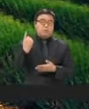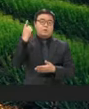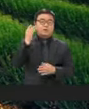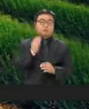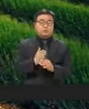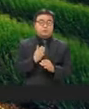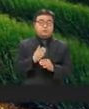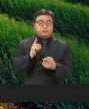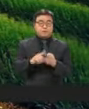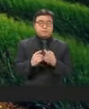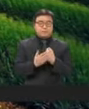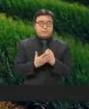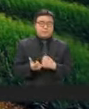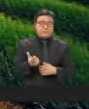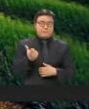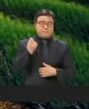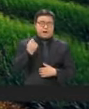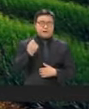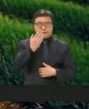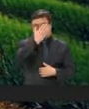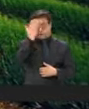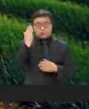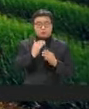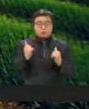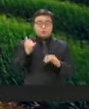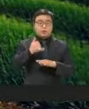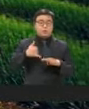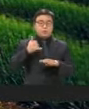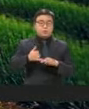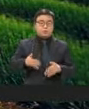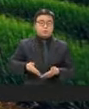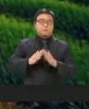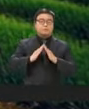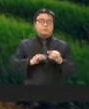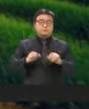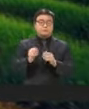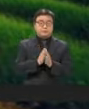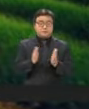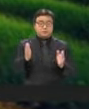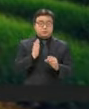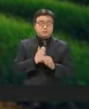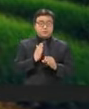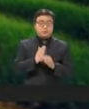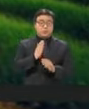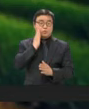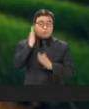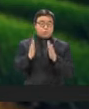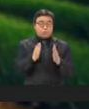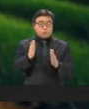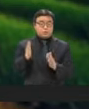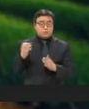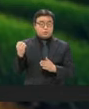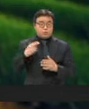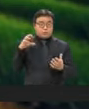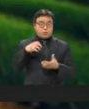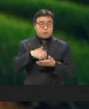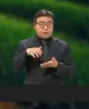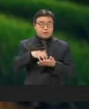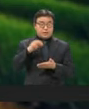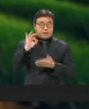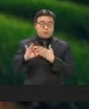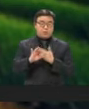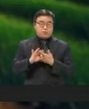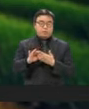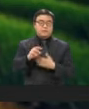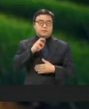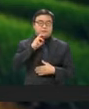이에 따라 이미 발빠른 청년들의 창농이 이어지고 있는데요. 농림축산식품부와 통계청에 따르면 지난해 30대 이하